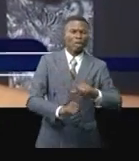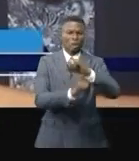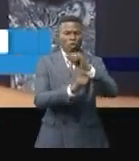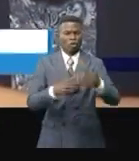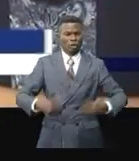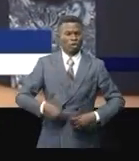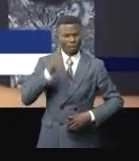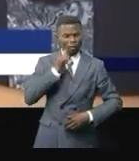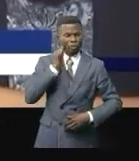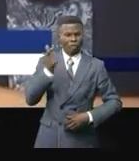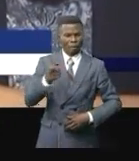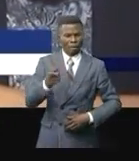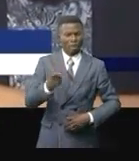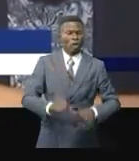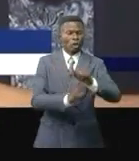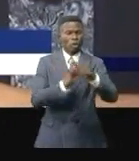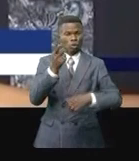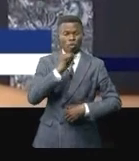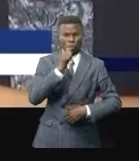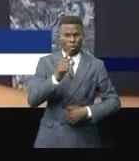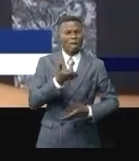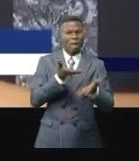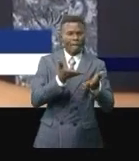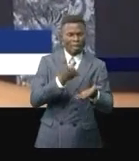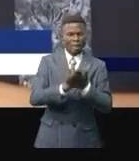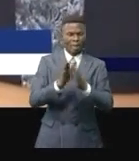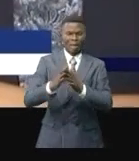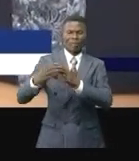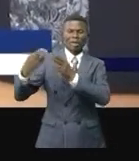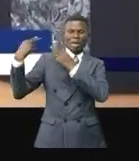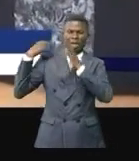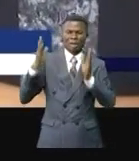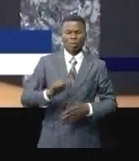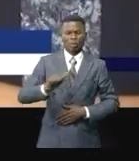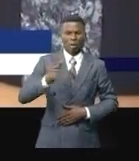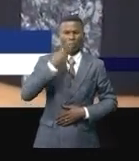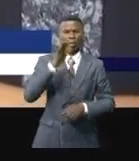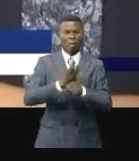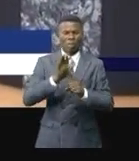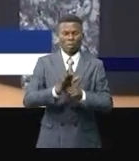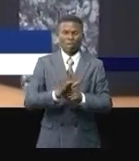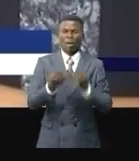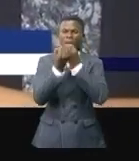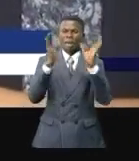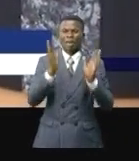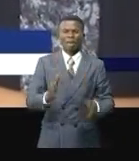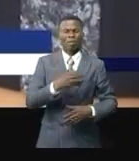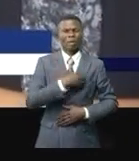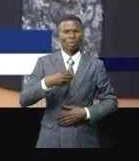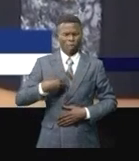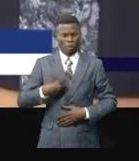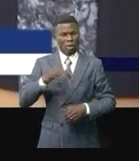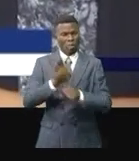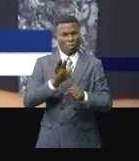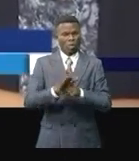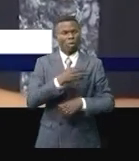dame, pas seulement de la soutenir, mais de la rendre aussi autonome. Vous voyez, on parle plus sur l'autonomisation de la femme. Et il y a plusieurs